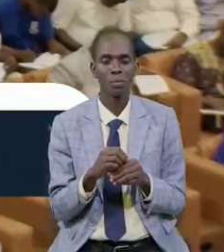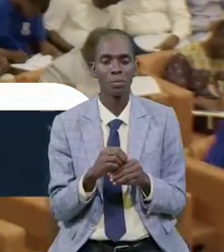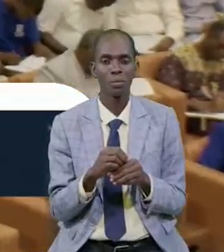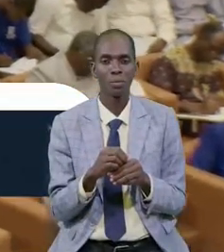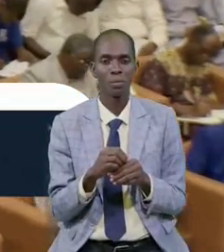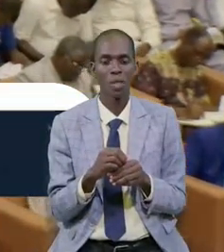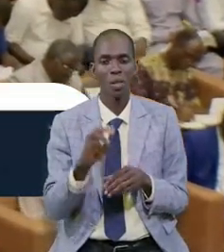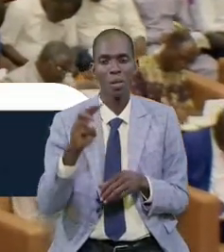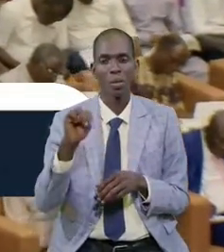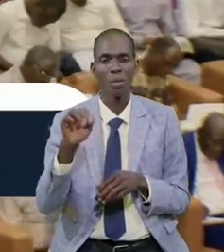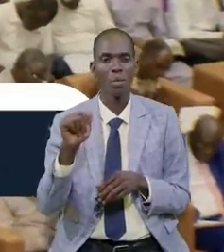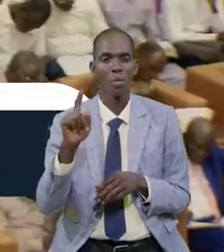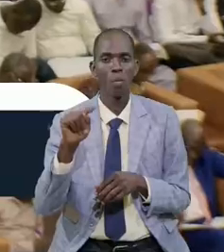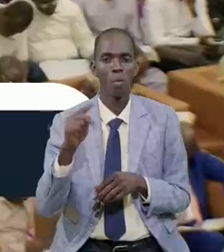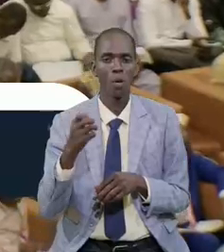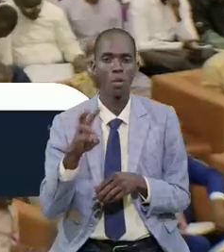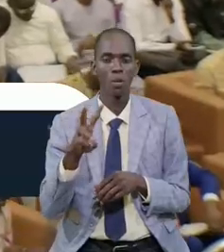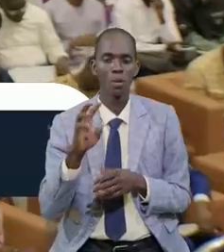Voyons